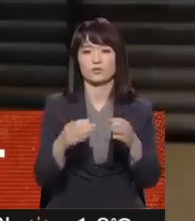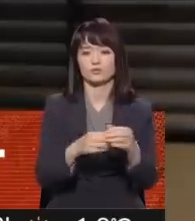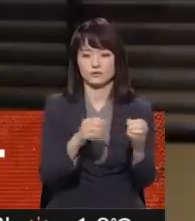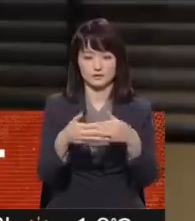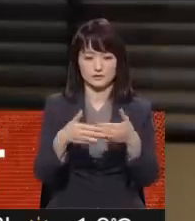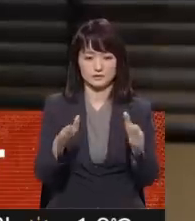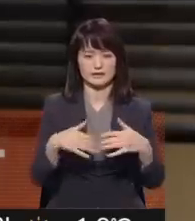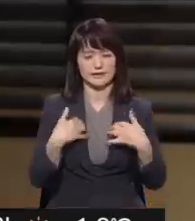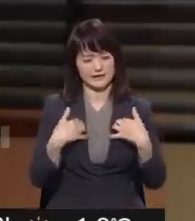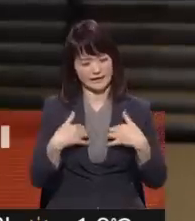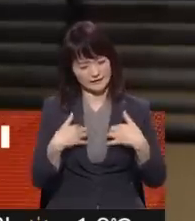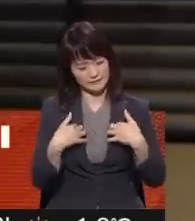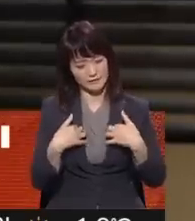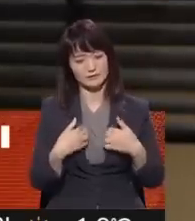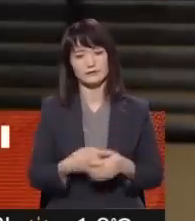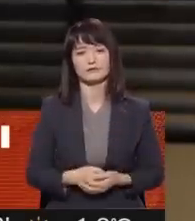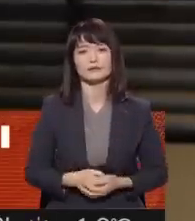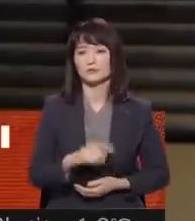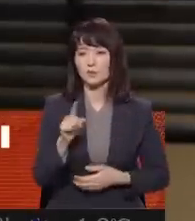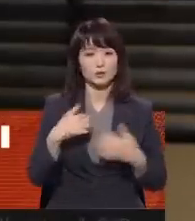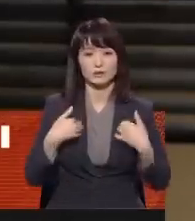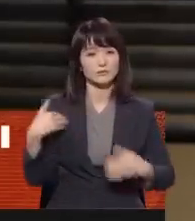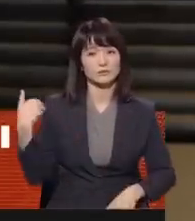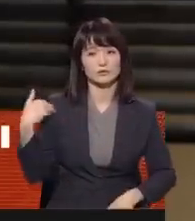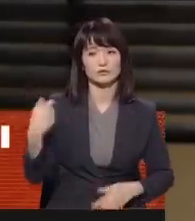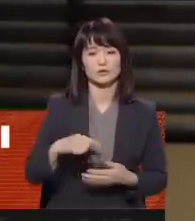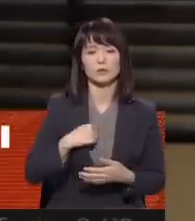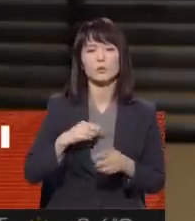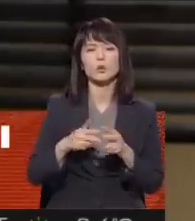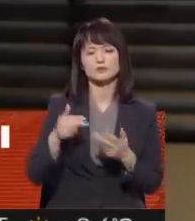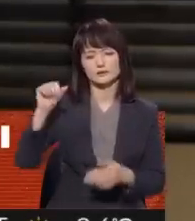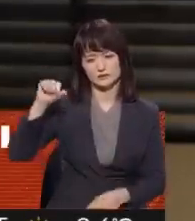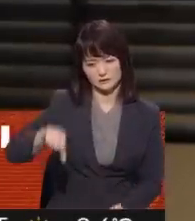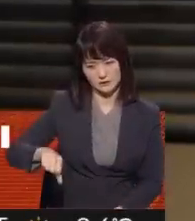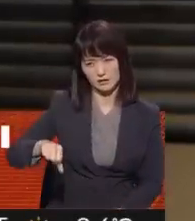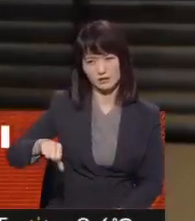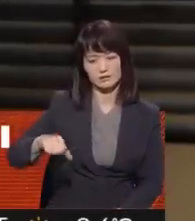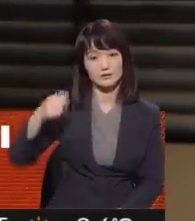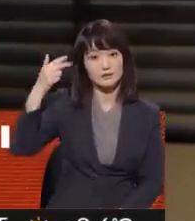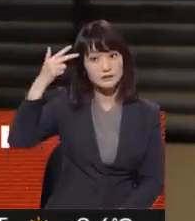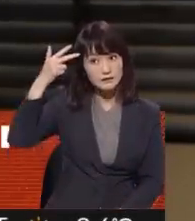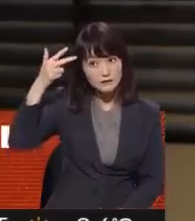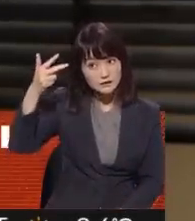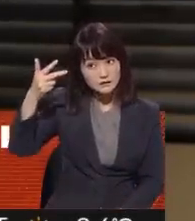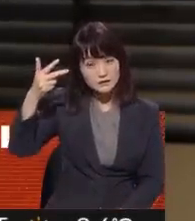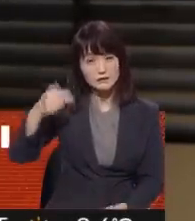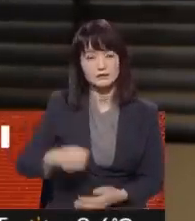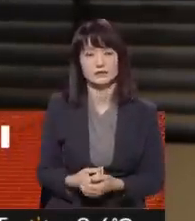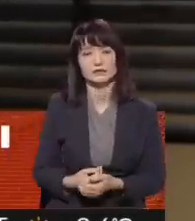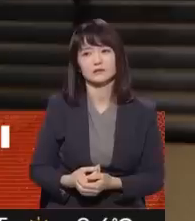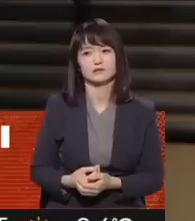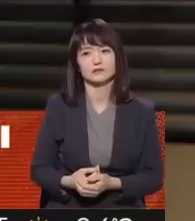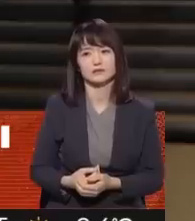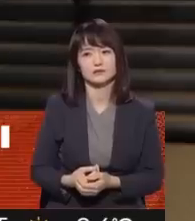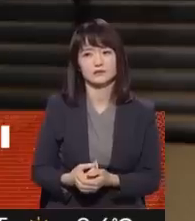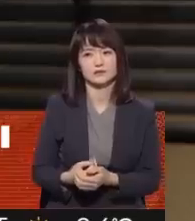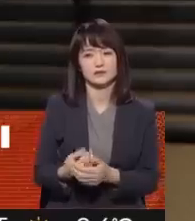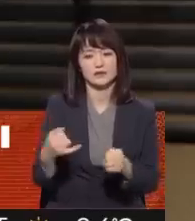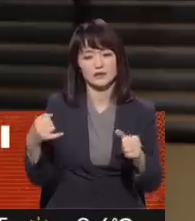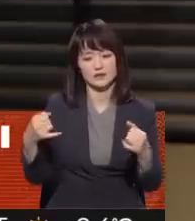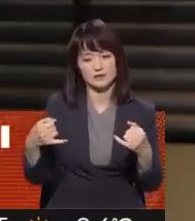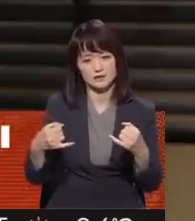모든 게임을 했어요 어떤 게임인지 알 수 없지만 본인이 져서 일주일간 커플 행사를 좀 해야